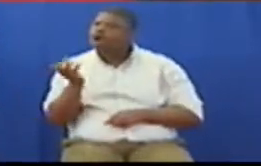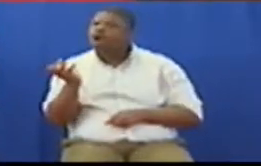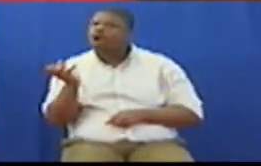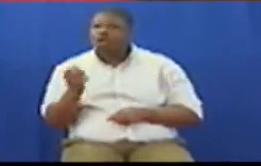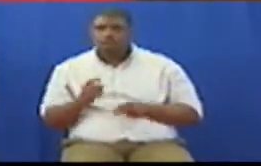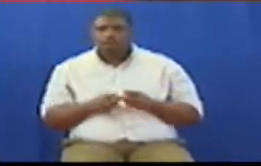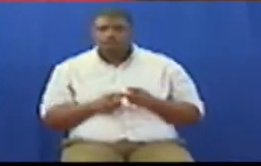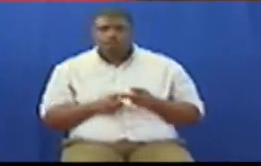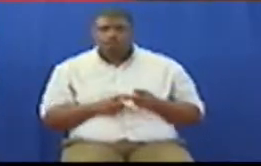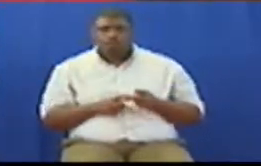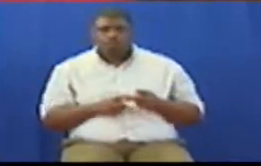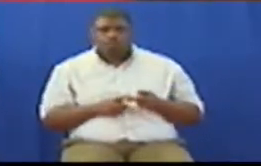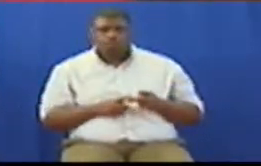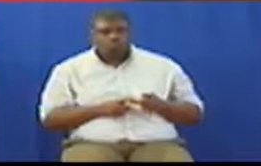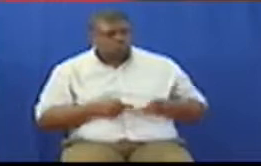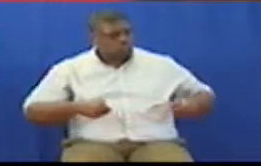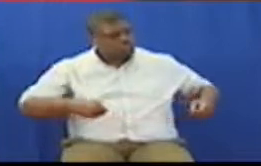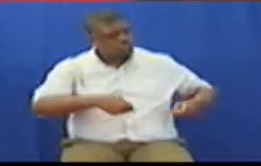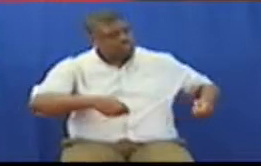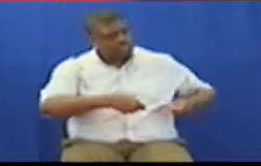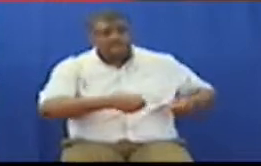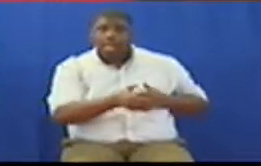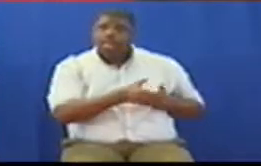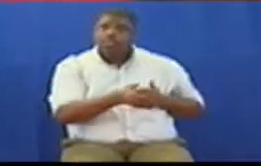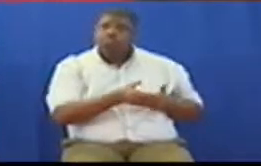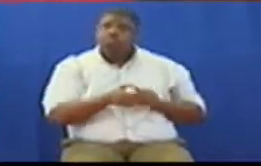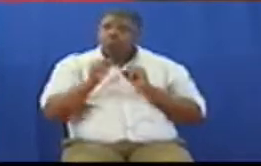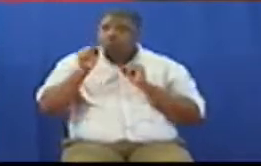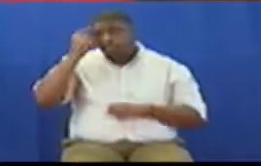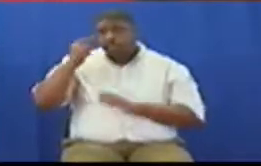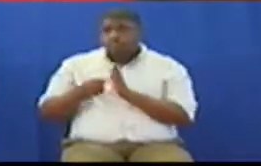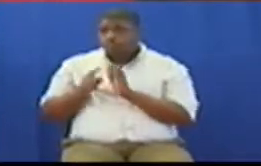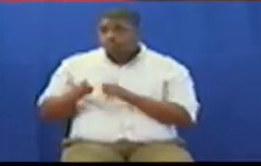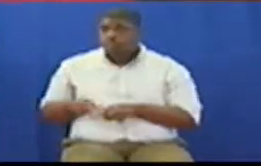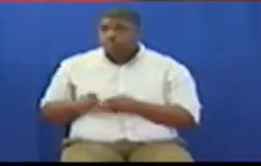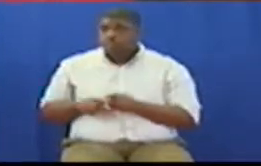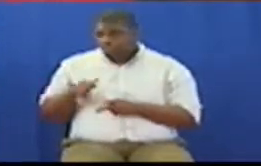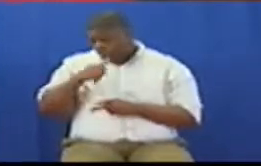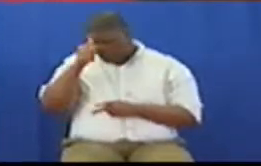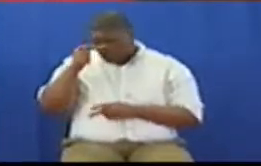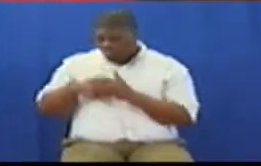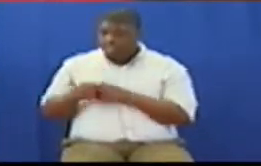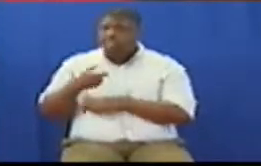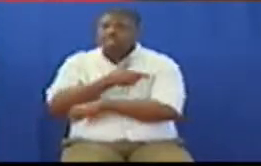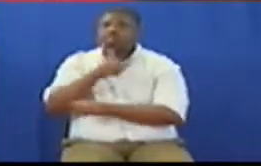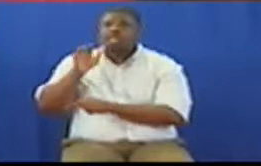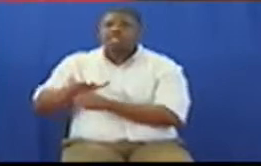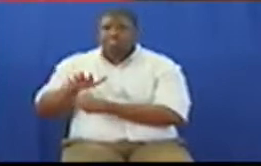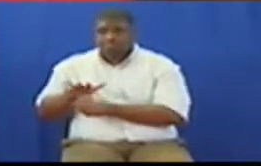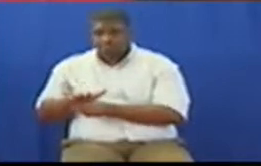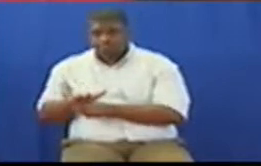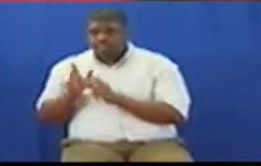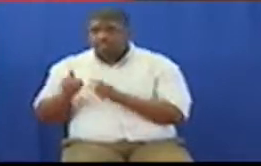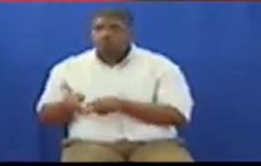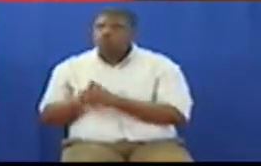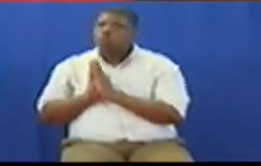sigiri, watu waweze kuwawe na kuni karibu. Maanake inabidi wawe karibu na joto, kwa mfano katika tiba zetu nyingi asilia. Nataka kuomba